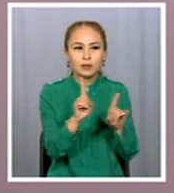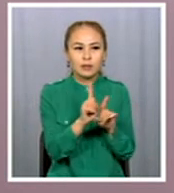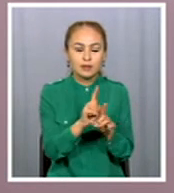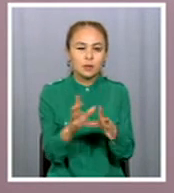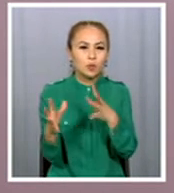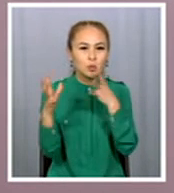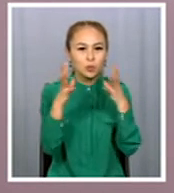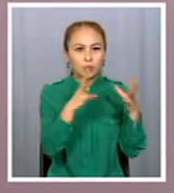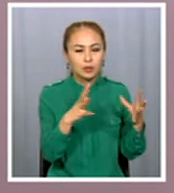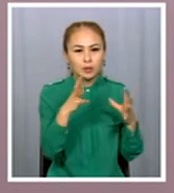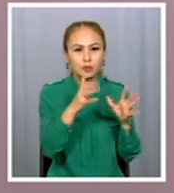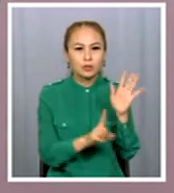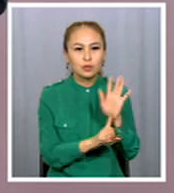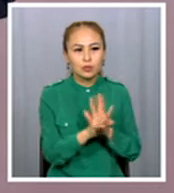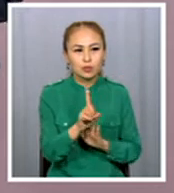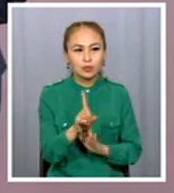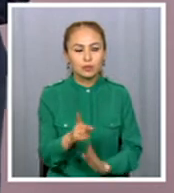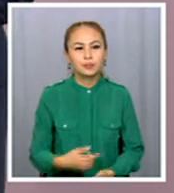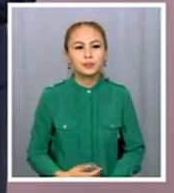дөңгелене түседі.